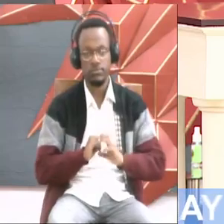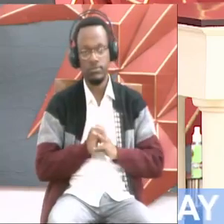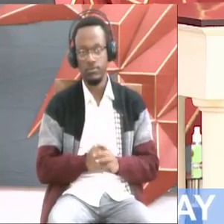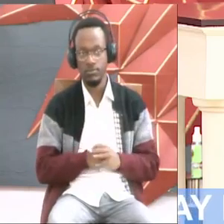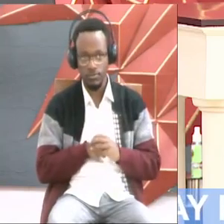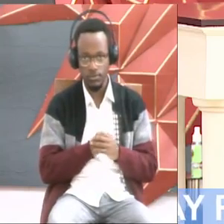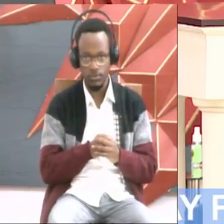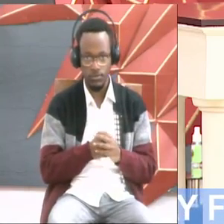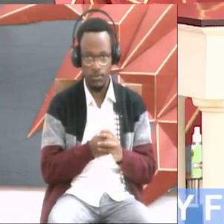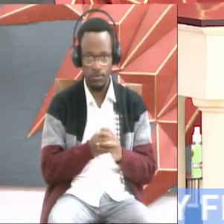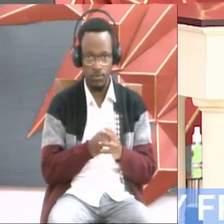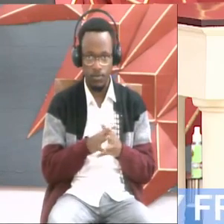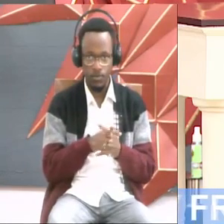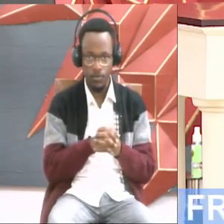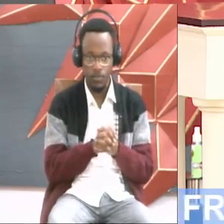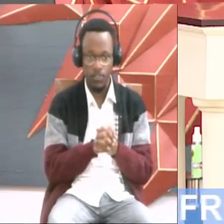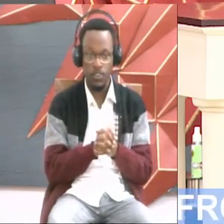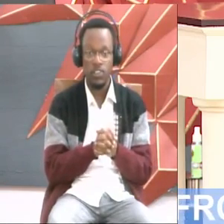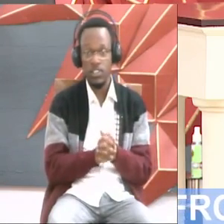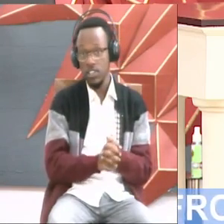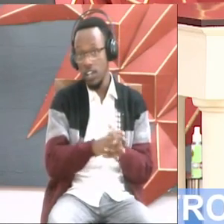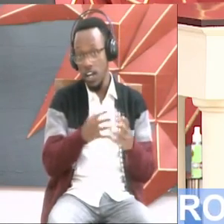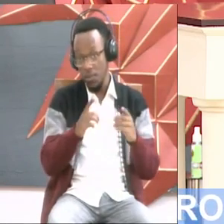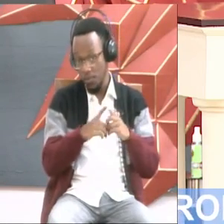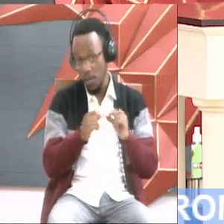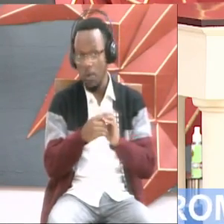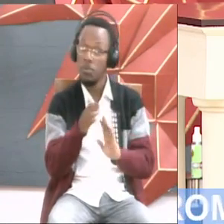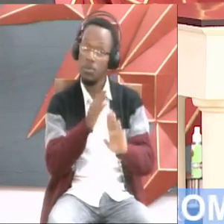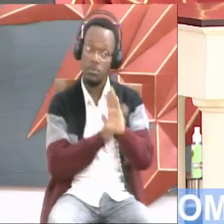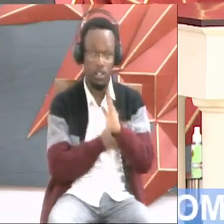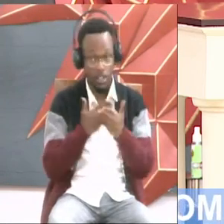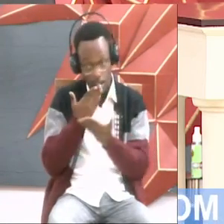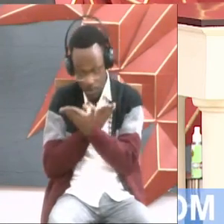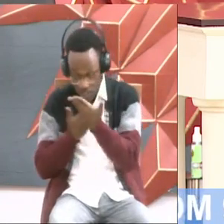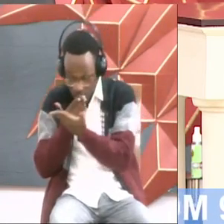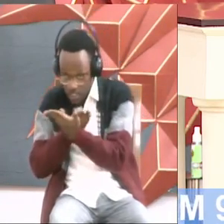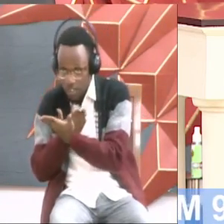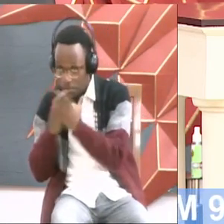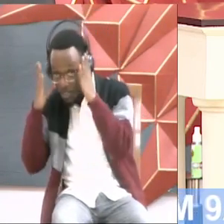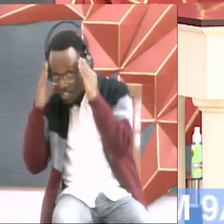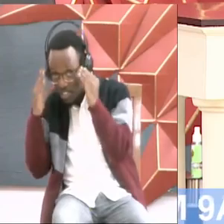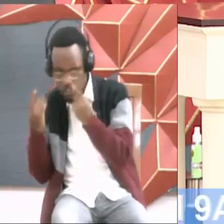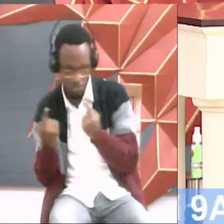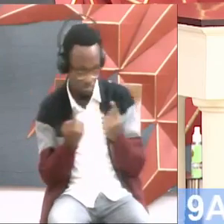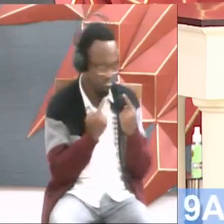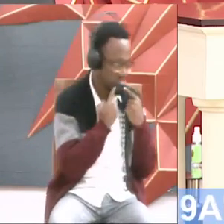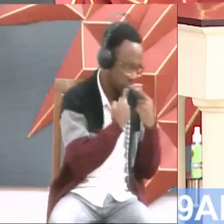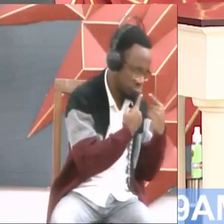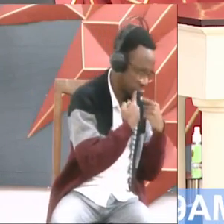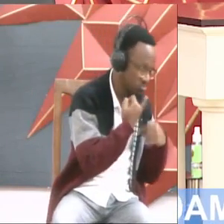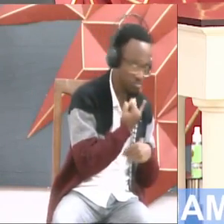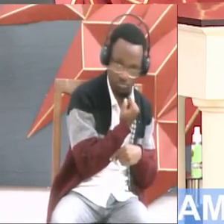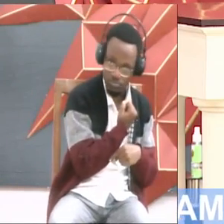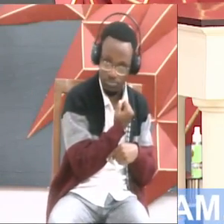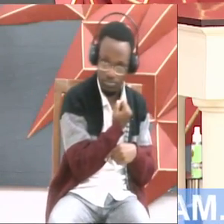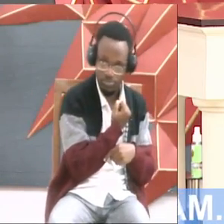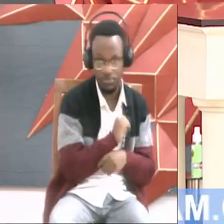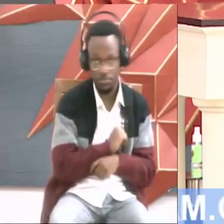Iby'Imana yabasezeraniye nibyo Imana yavugishije Mose arabibabwira. Mu gihe cya